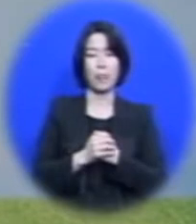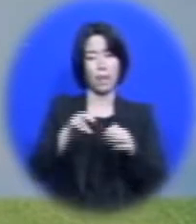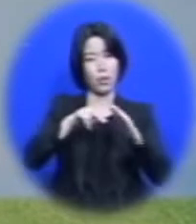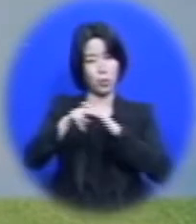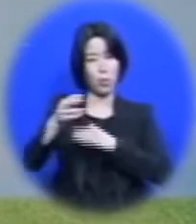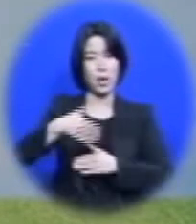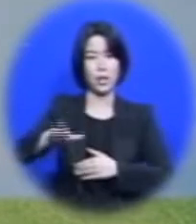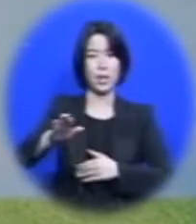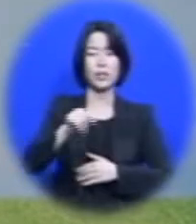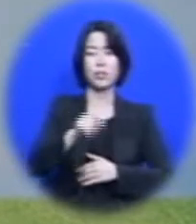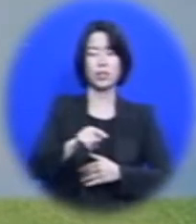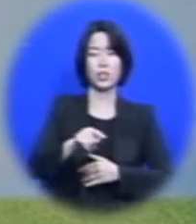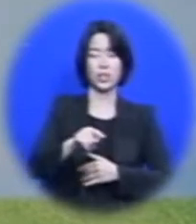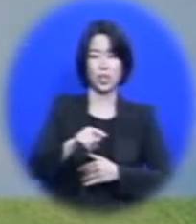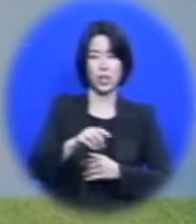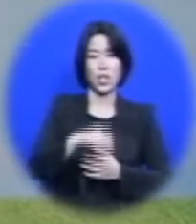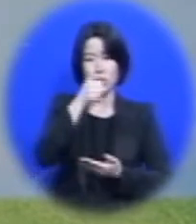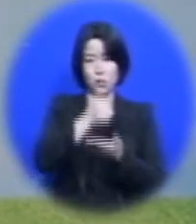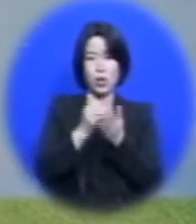도망가는 것이 죄인의 본성입니다.